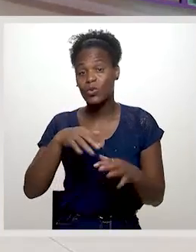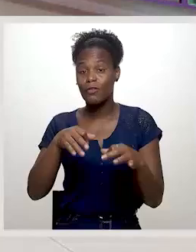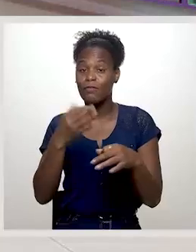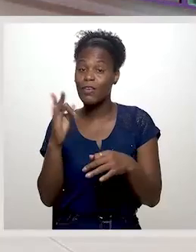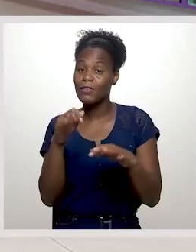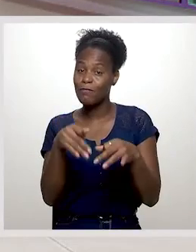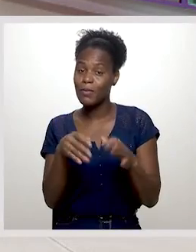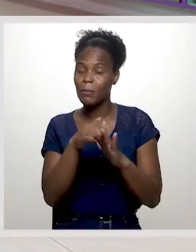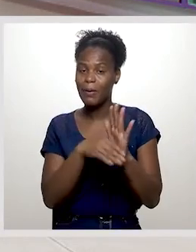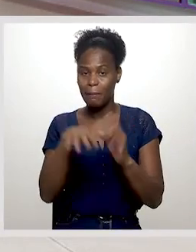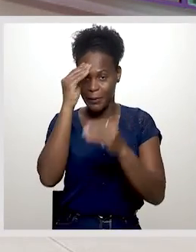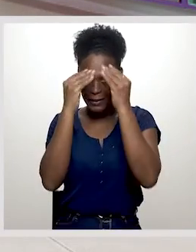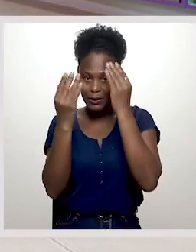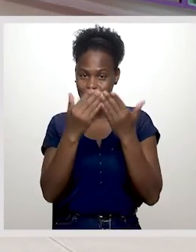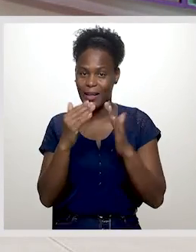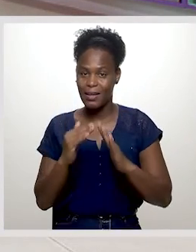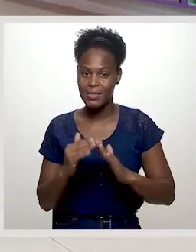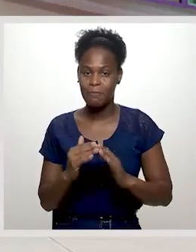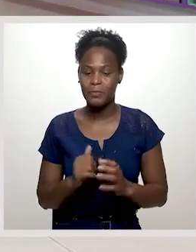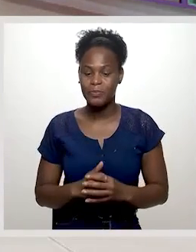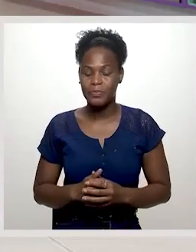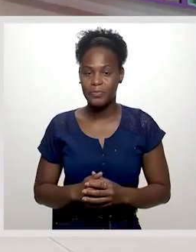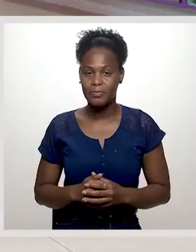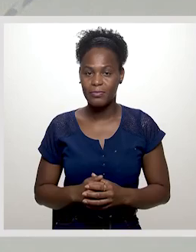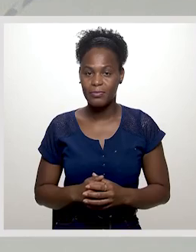de notre cours de français du programme Aprender a